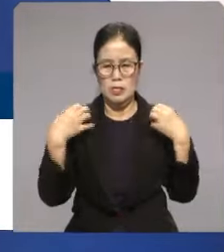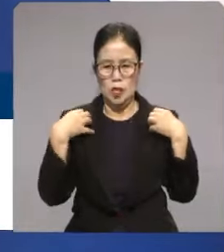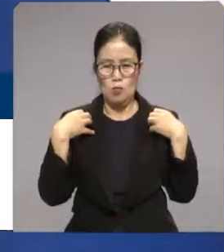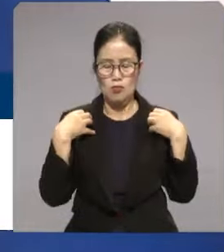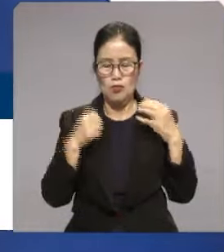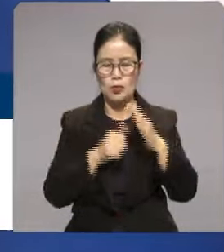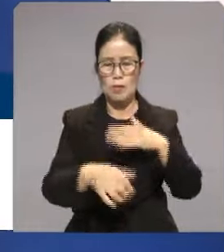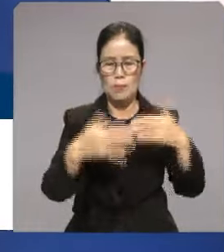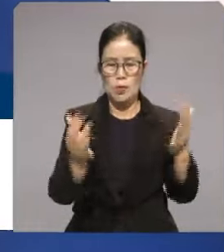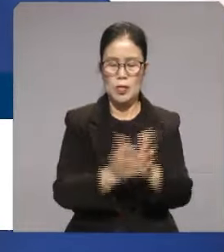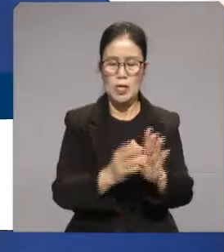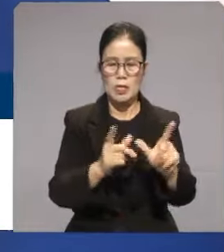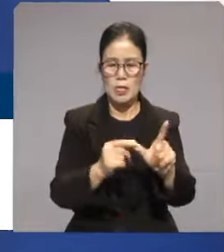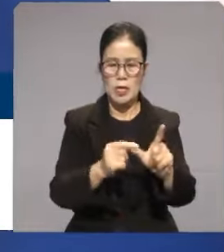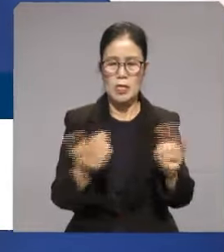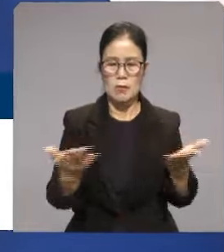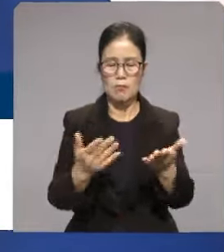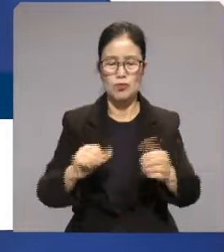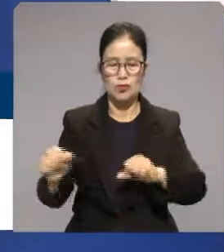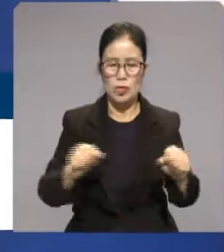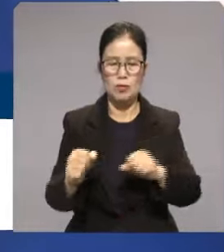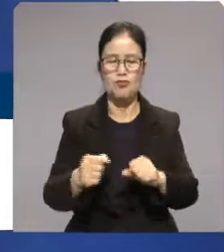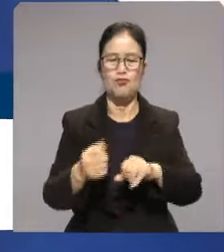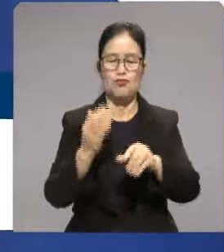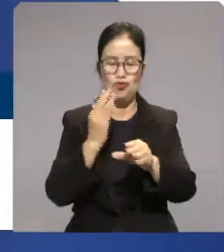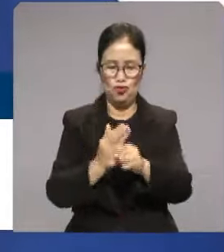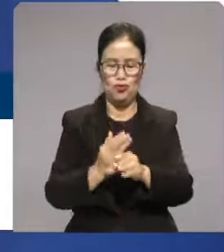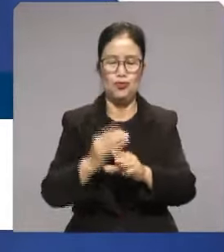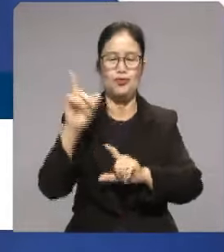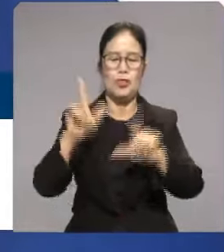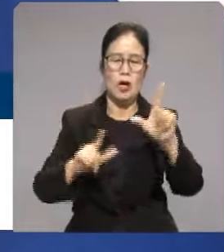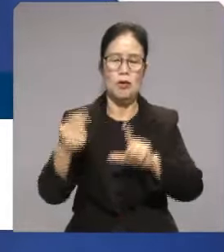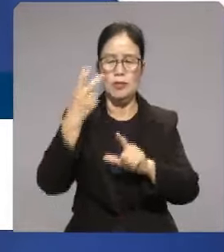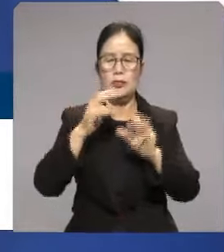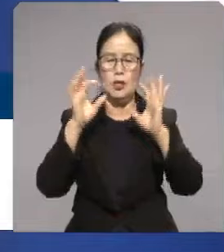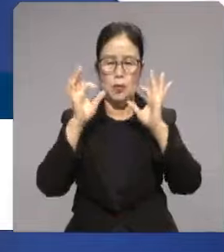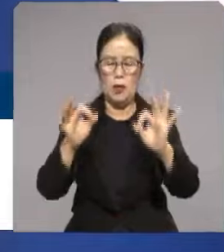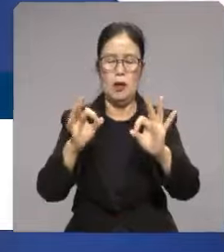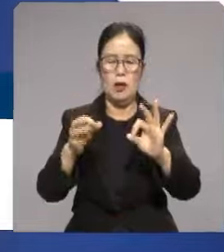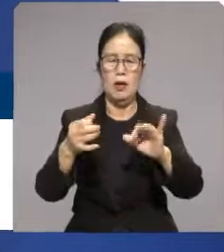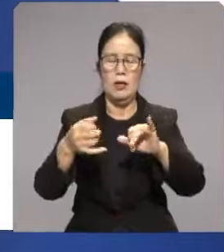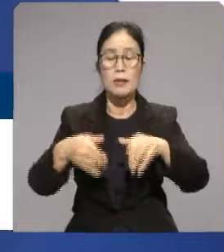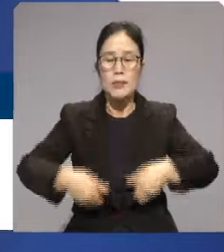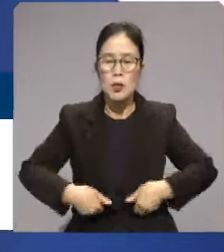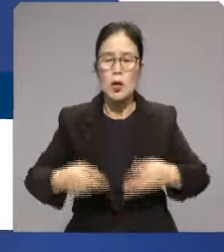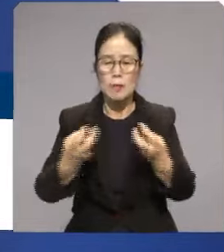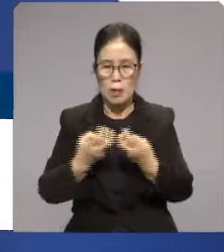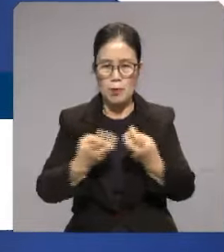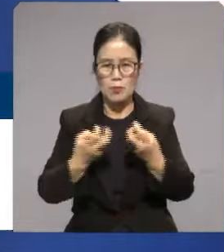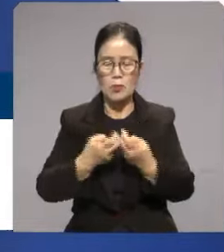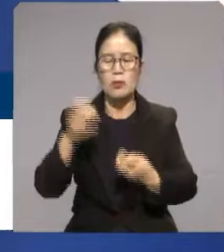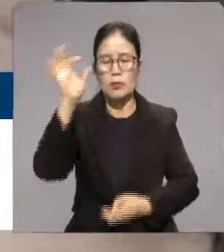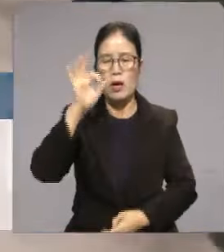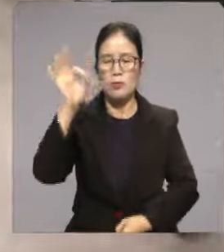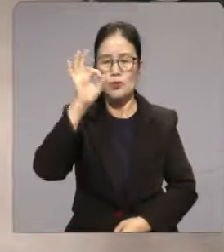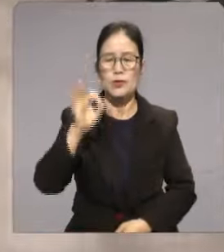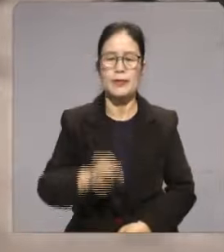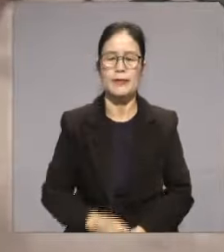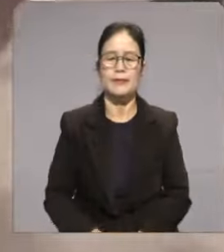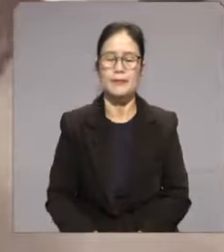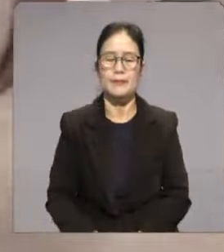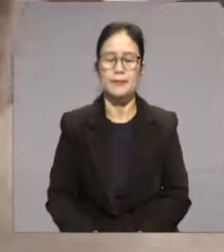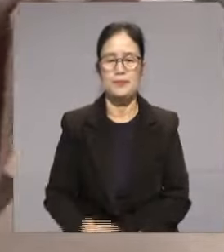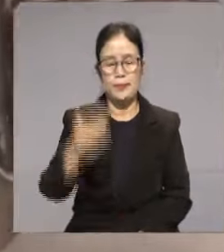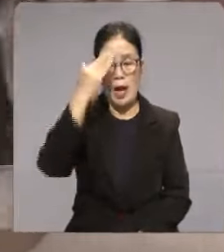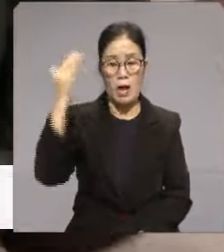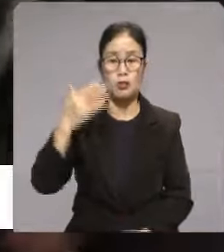일행 일부로 임무 수행을 하고 있습니다. 상황을 지켜보면서 필요한 조치들을 강구해 나갈 것이라는.